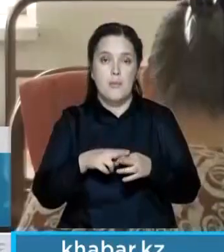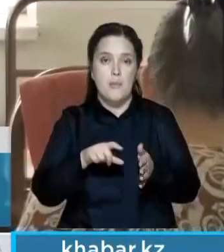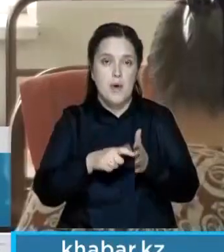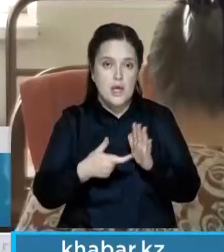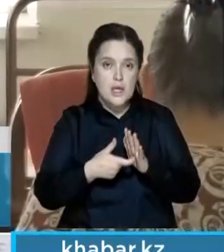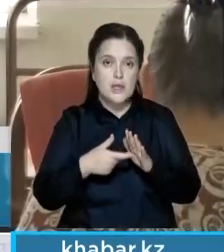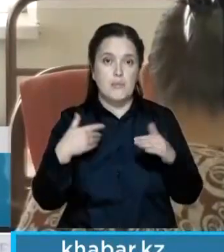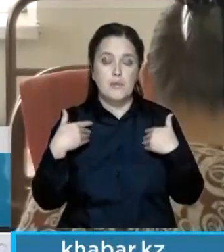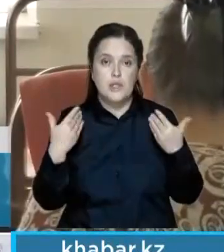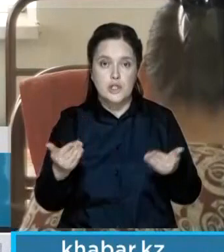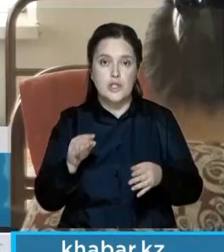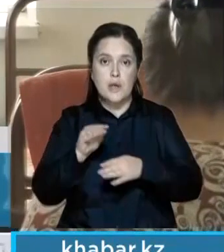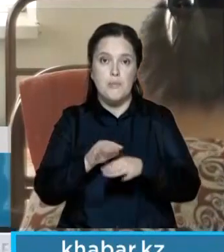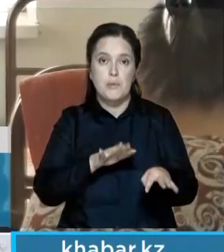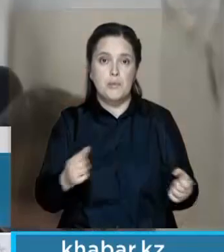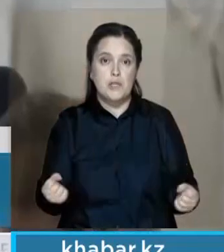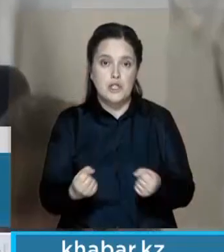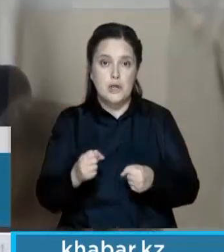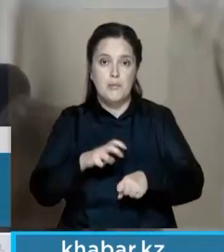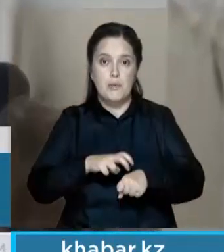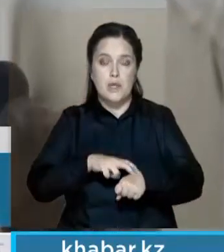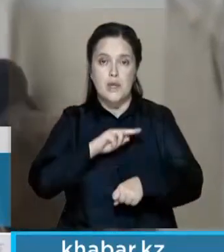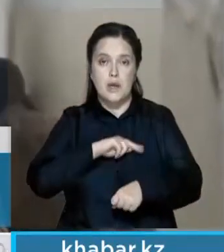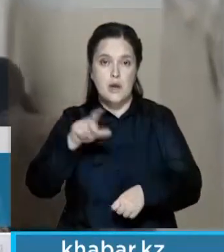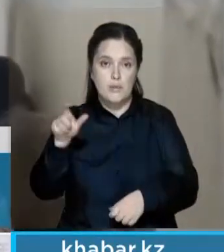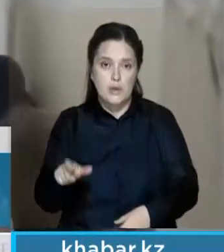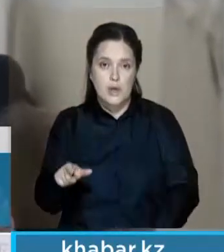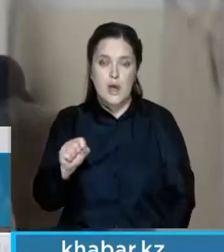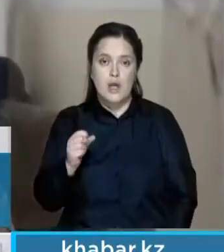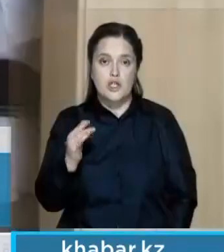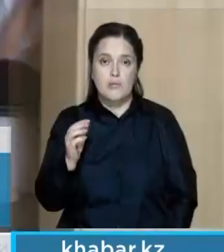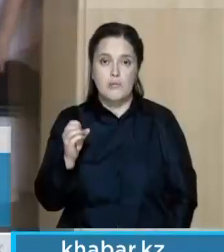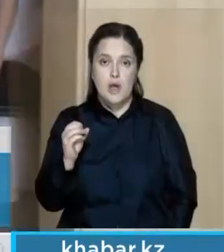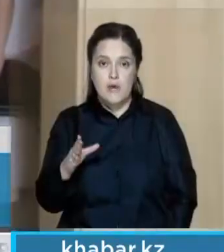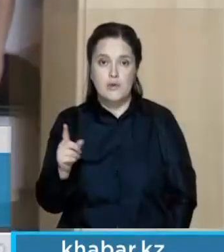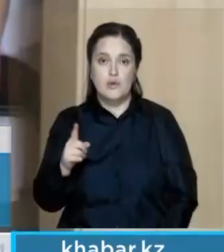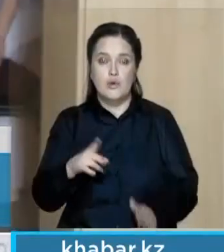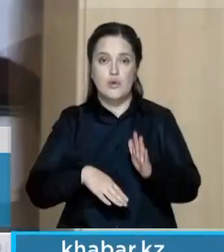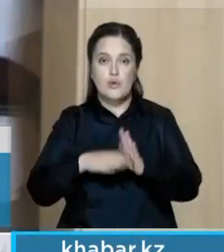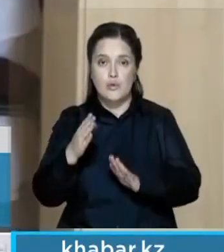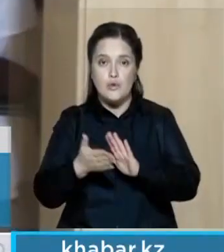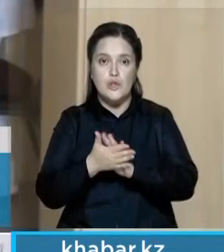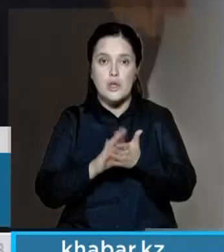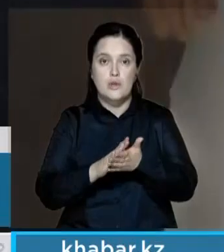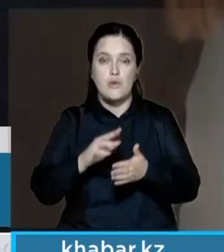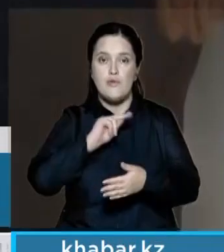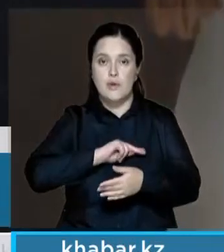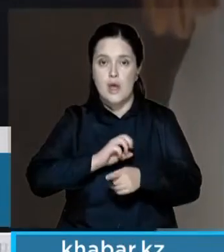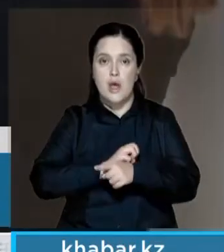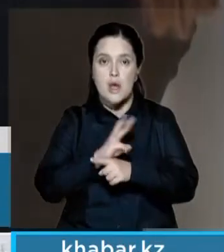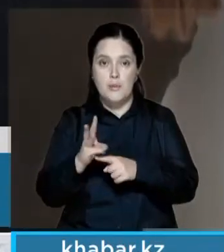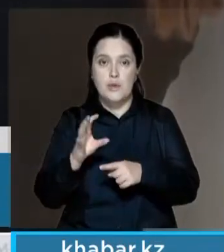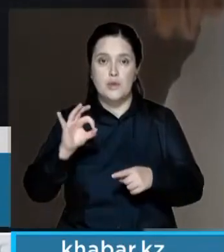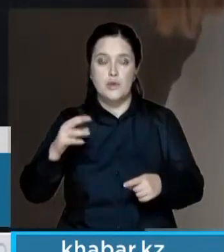палаты предложила оказать дополнительные меры поддержки медработников. Маулена Шимбаев считает, необходимо улучшить условия их